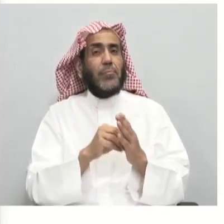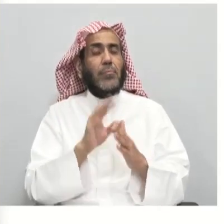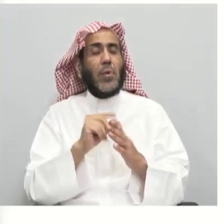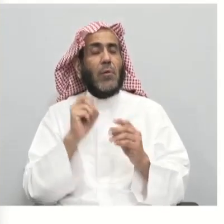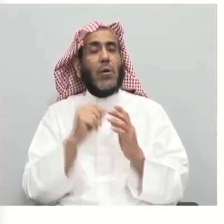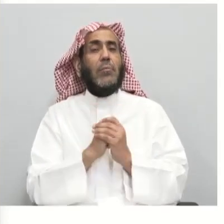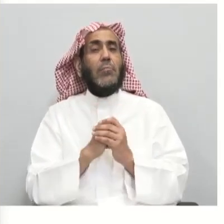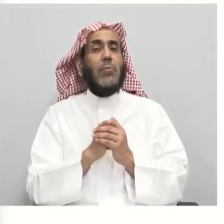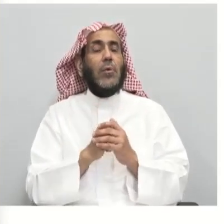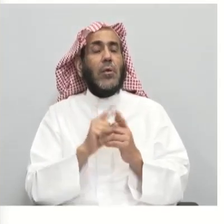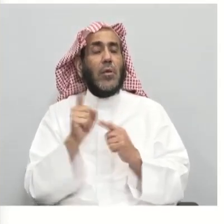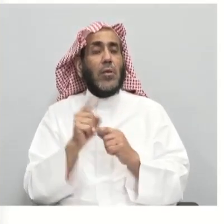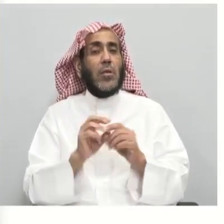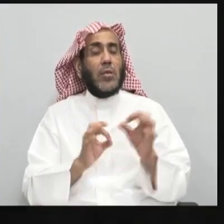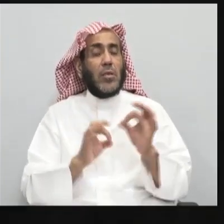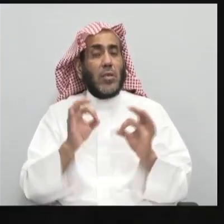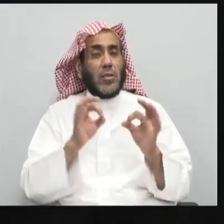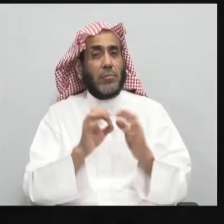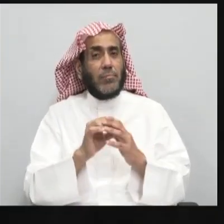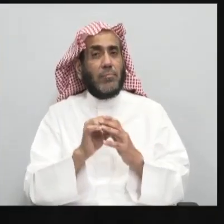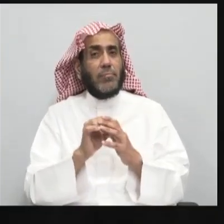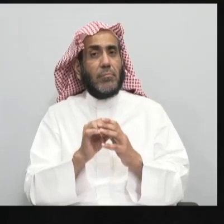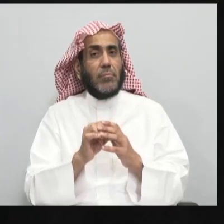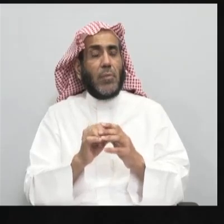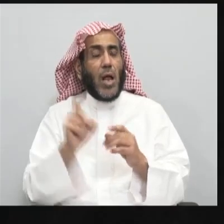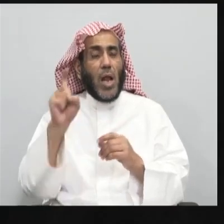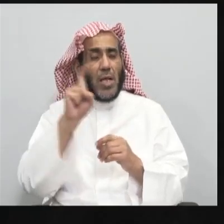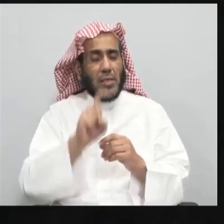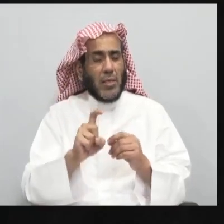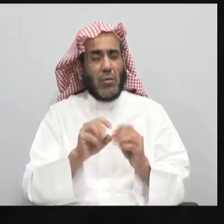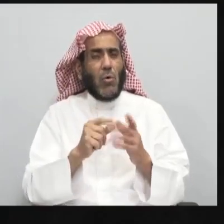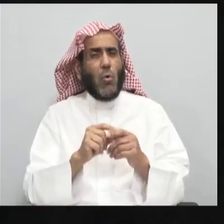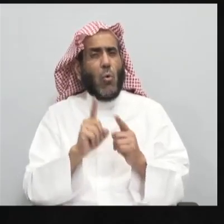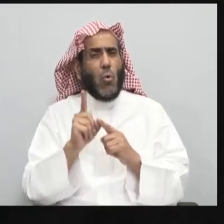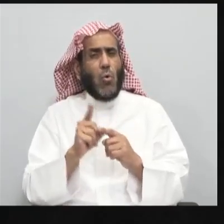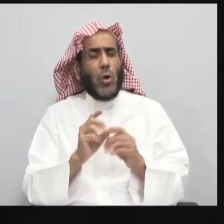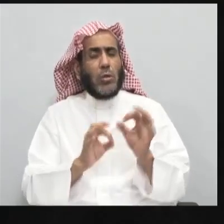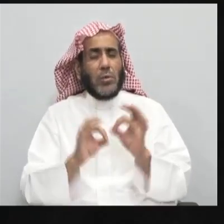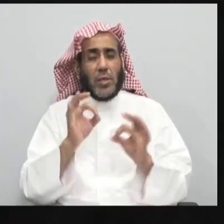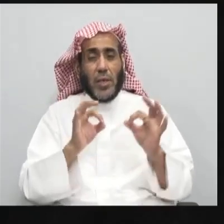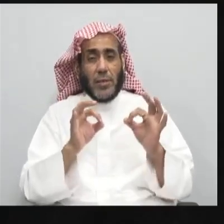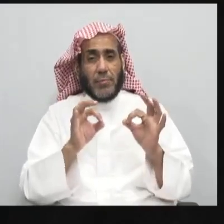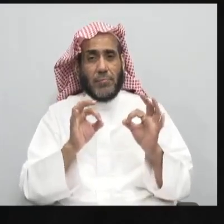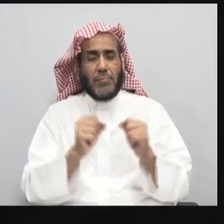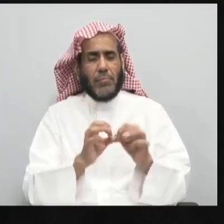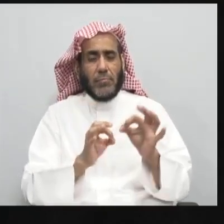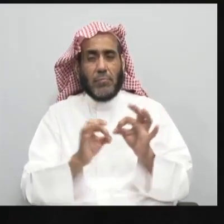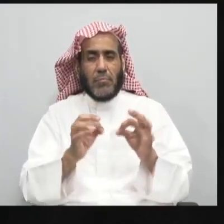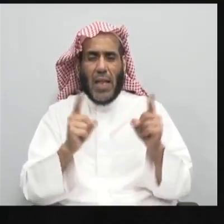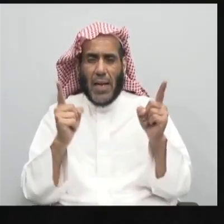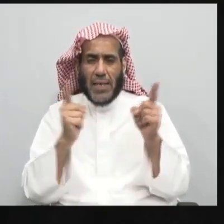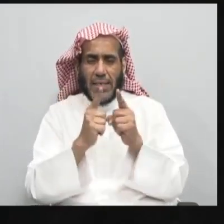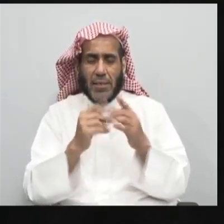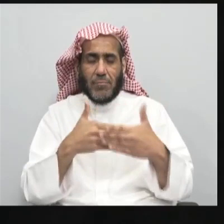الافكار اذا هذه هي استراتيجيه الاسئله وهي تعتبر من استراتيجيات التلخيص